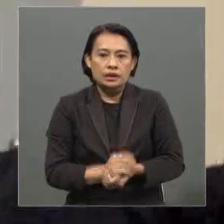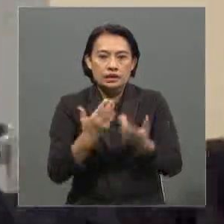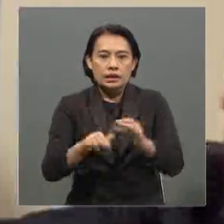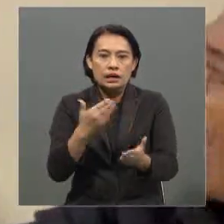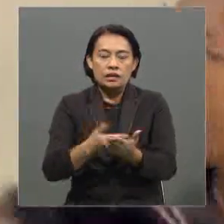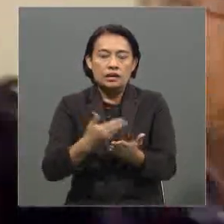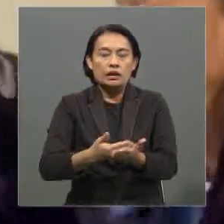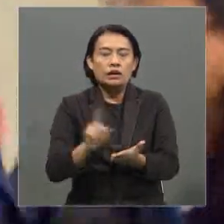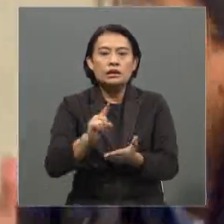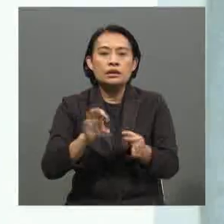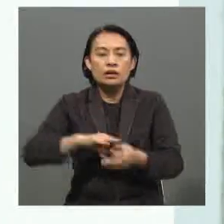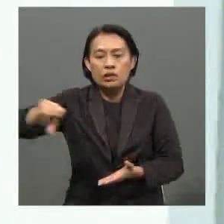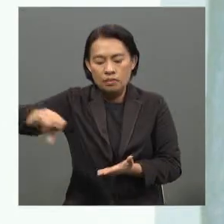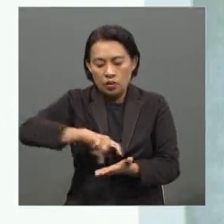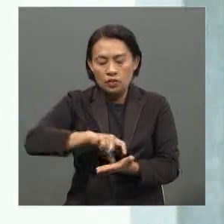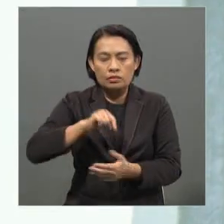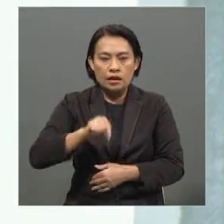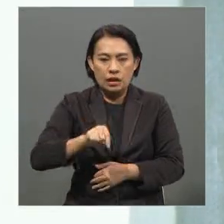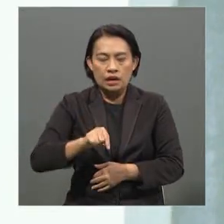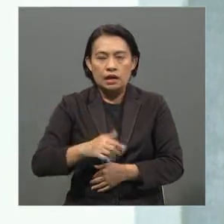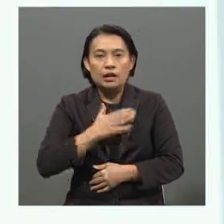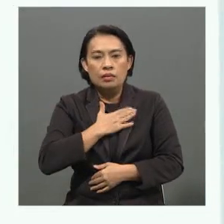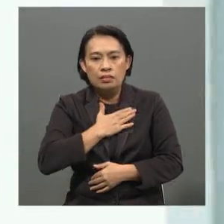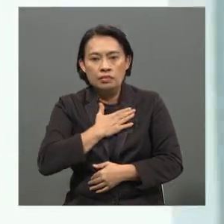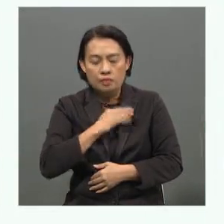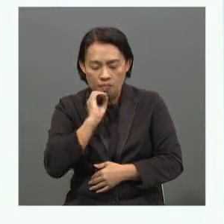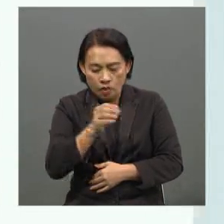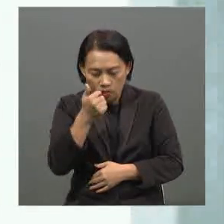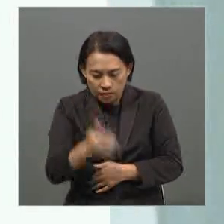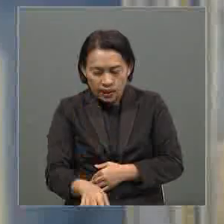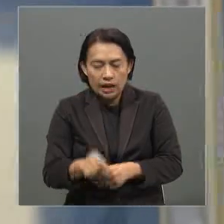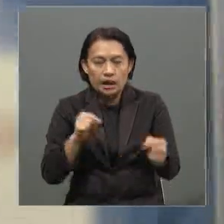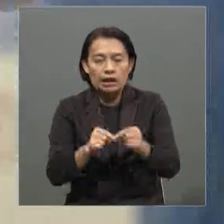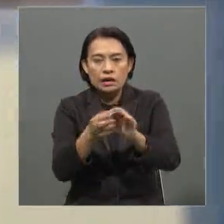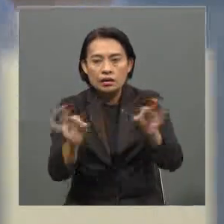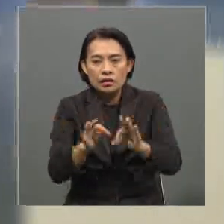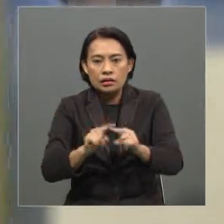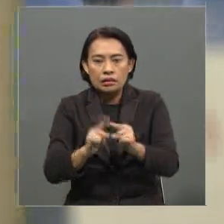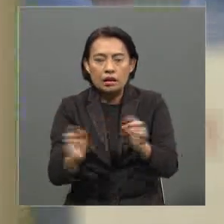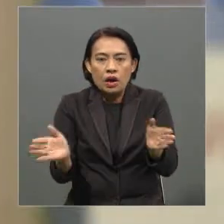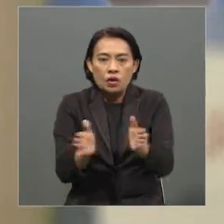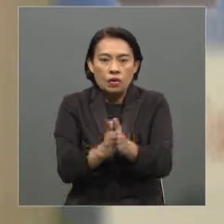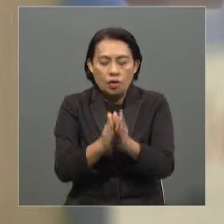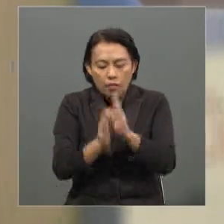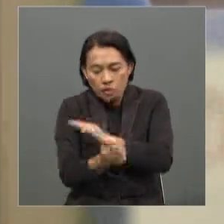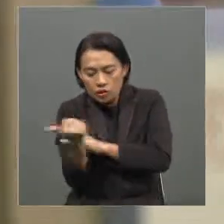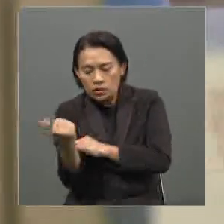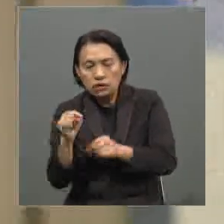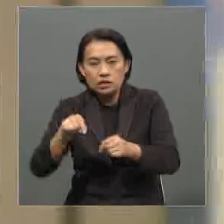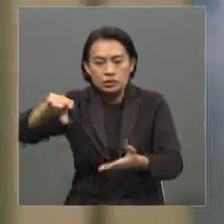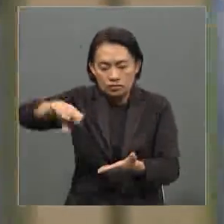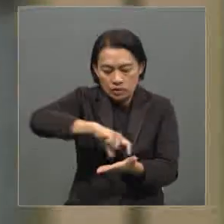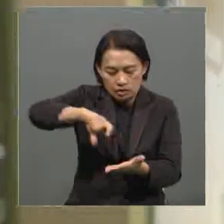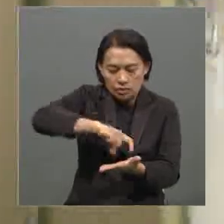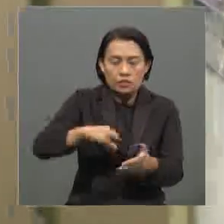เงินเข้าบัญชีนั้นนะฮะท่านเ่อแจ้งว่าไม่สามารถที่จะระบุยอดรวมได้เนื่องจากว่ามีผู้มีจิตศรัทธาหลายรายโอนเข้า